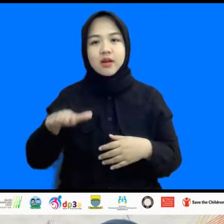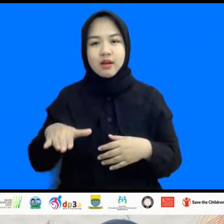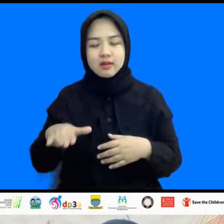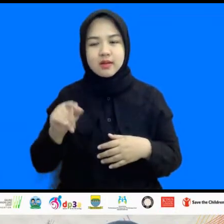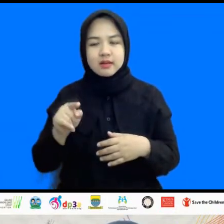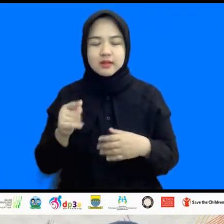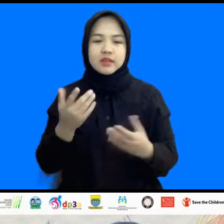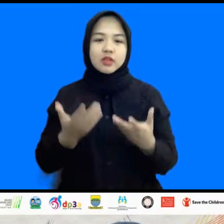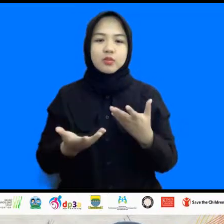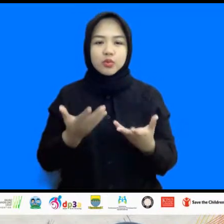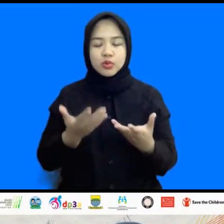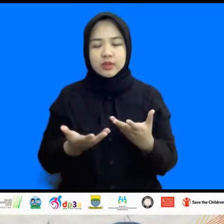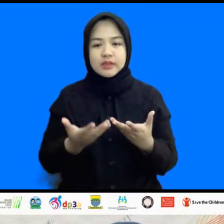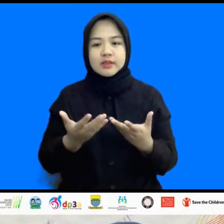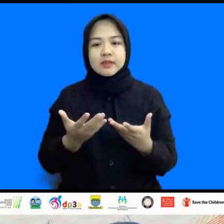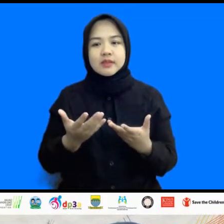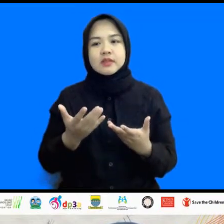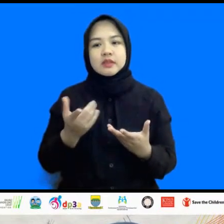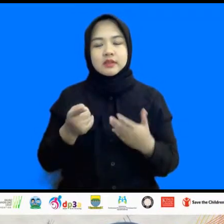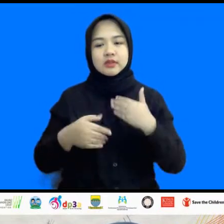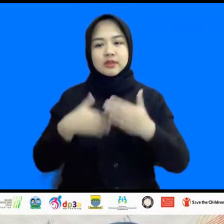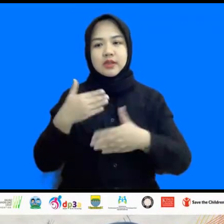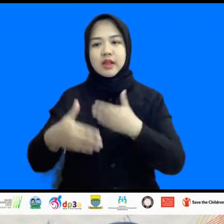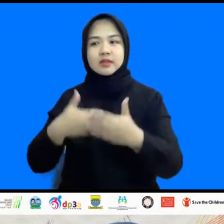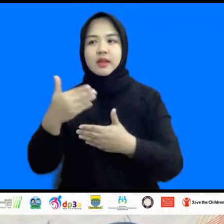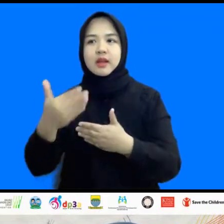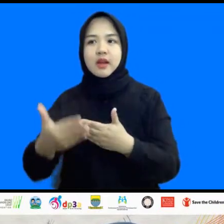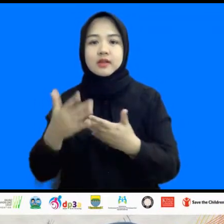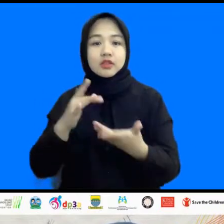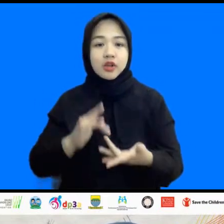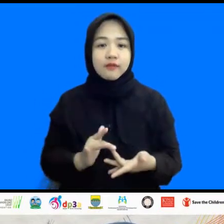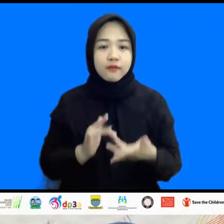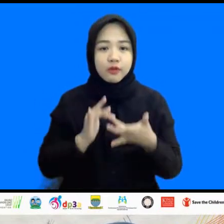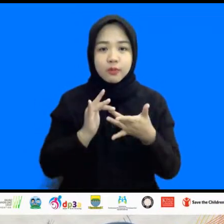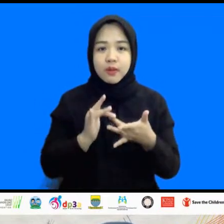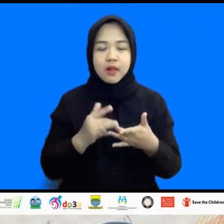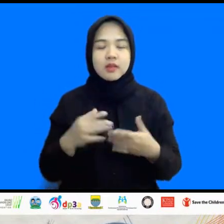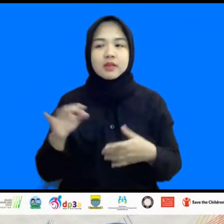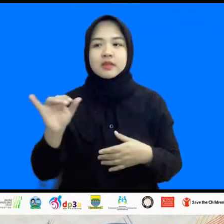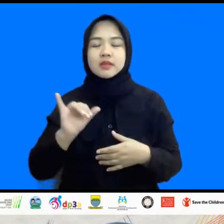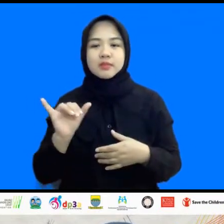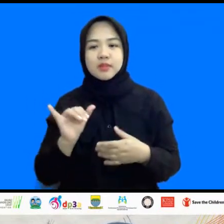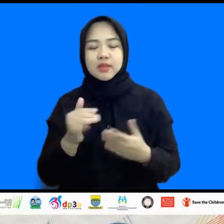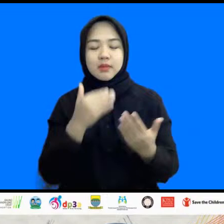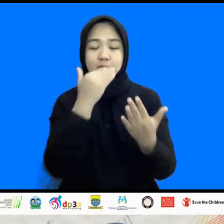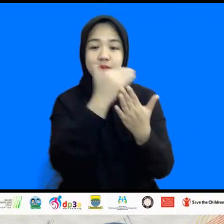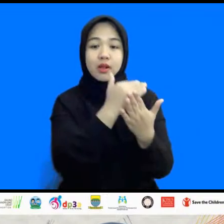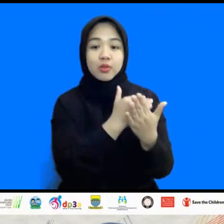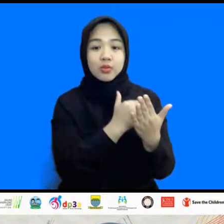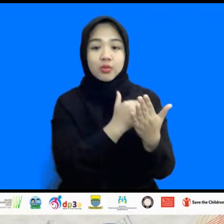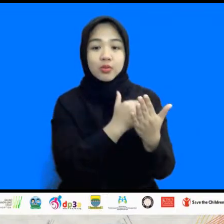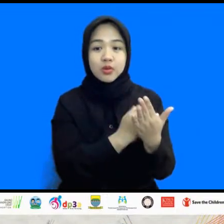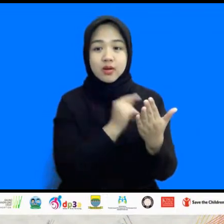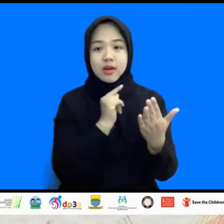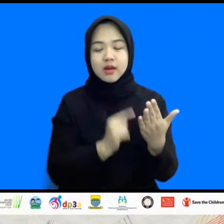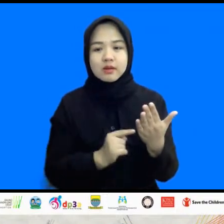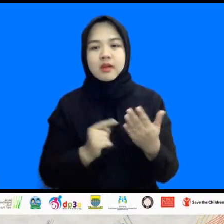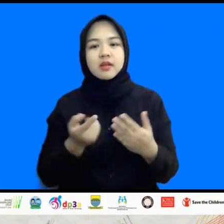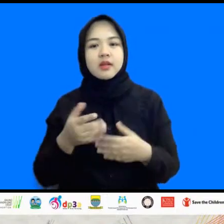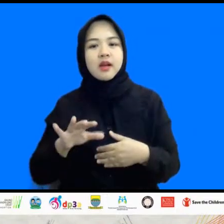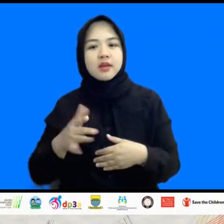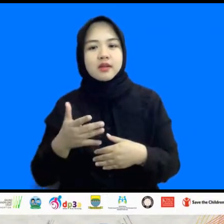ini karena dilaksanakan memang secara formal, sama sesuai dengan ketentuan yang ada,